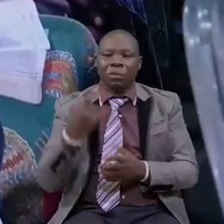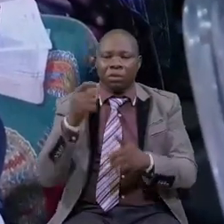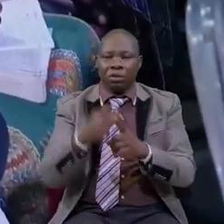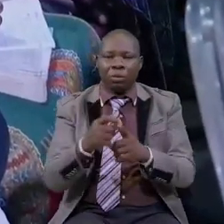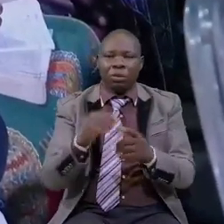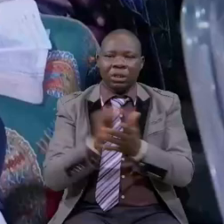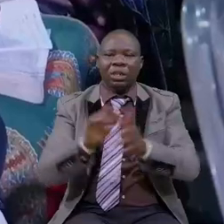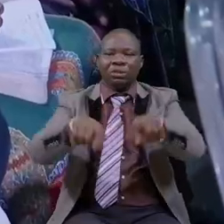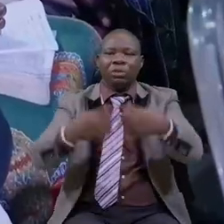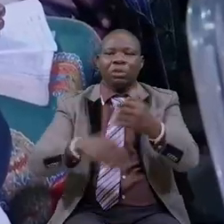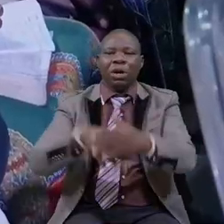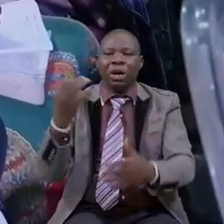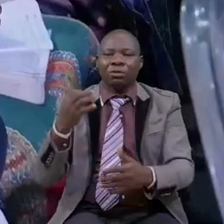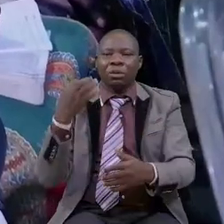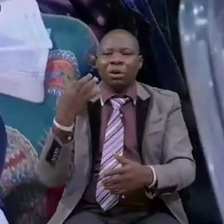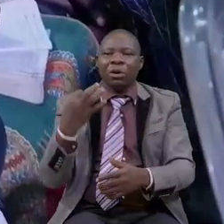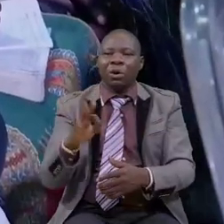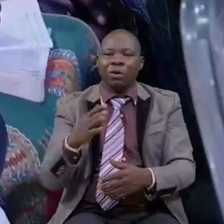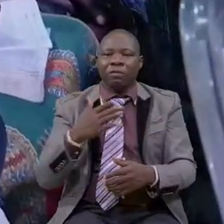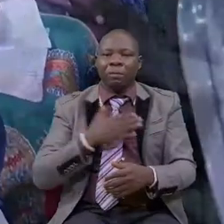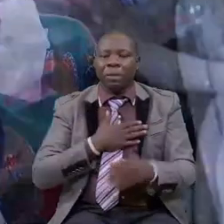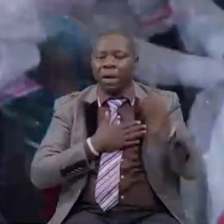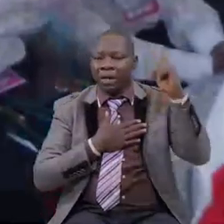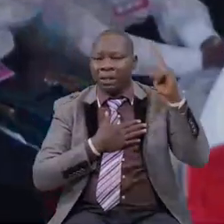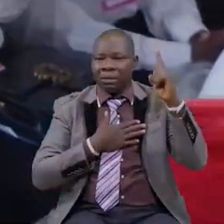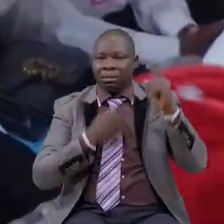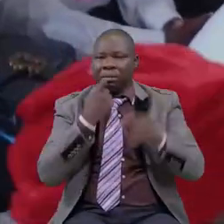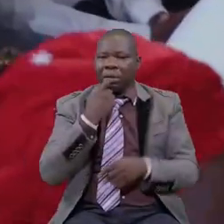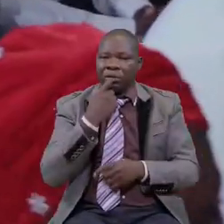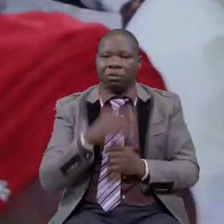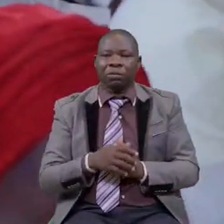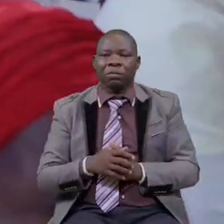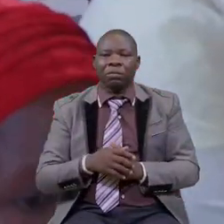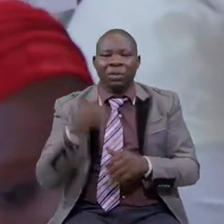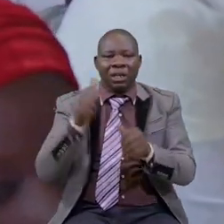La parole qui sort de ma bouche.